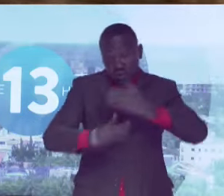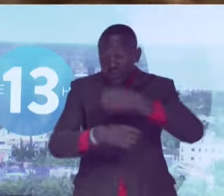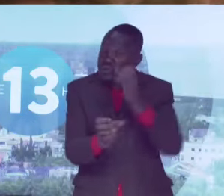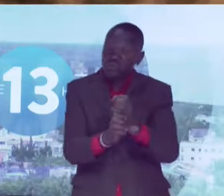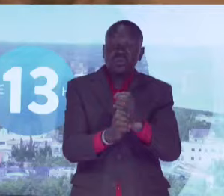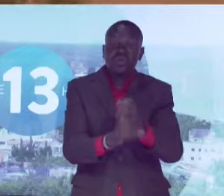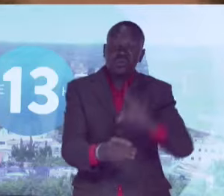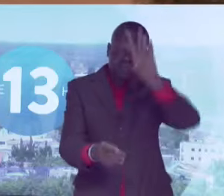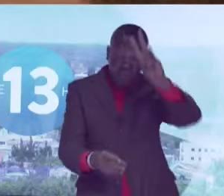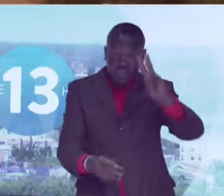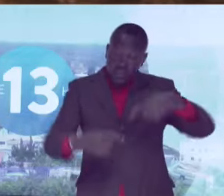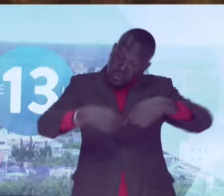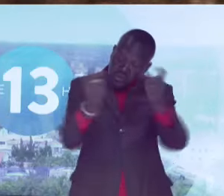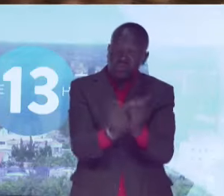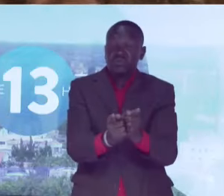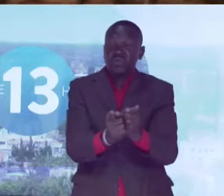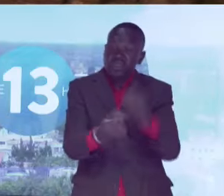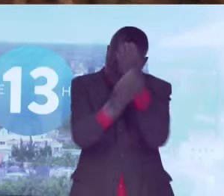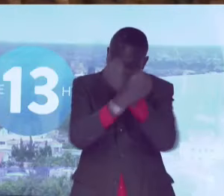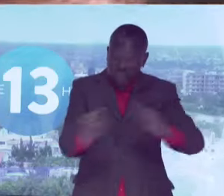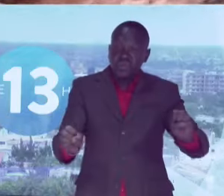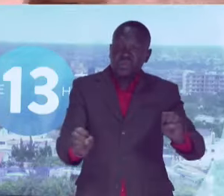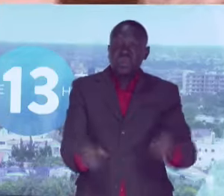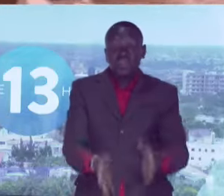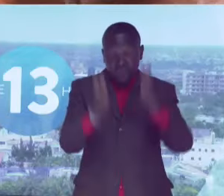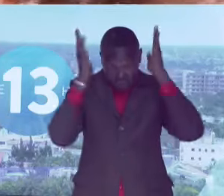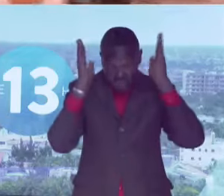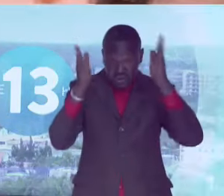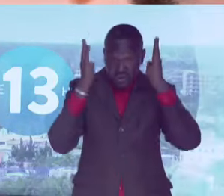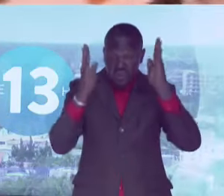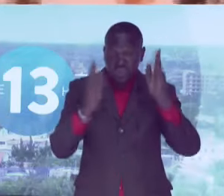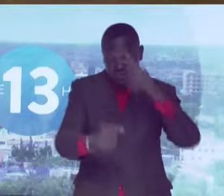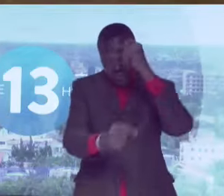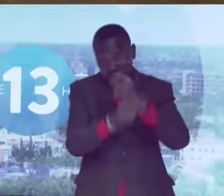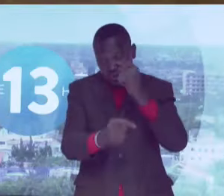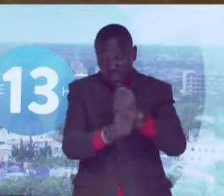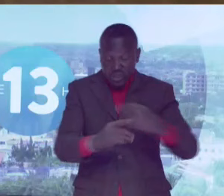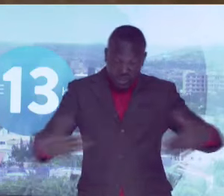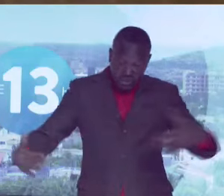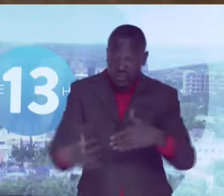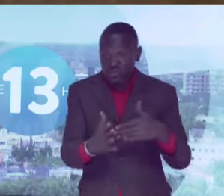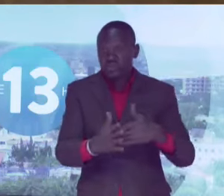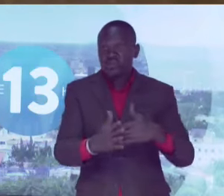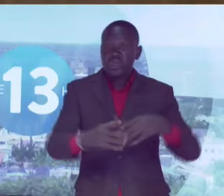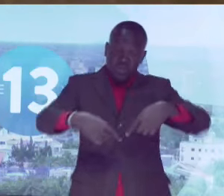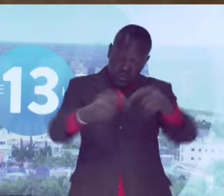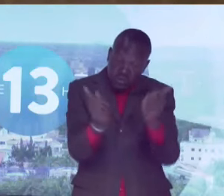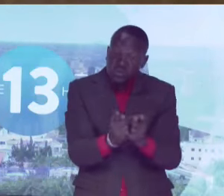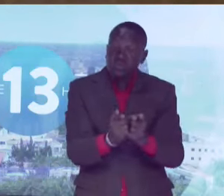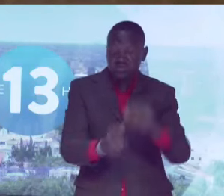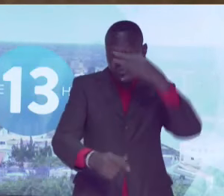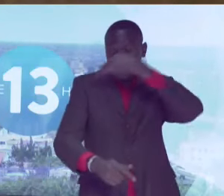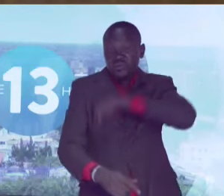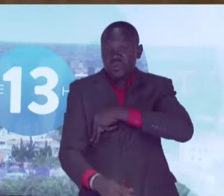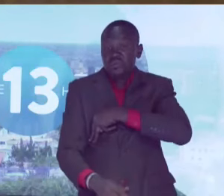6 groupements entièrement autonomes afin de garantir un meilleur maillage du territoire. Aujourd'hui, un groupement, pour faire ses opérations, n'a